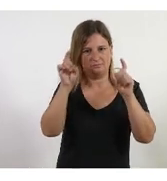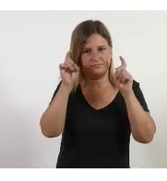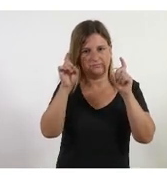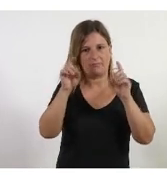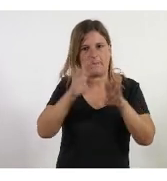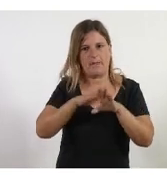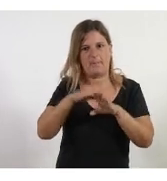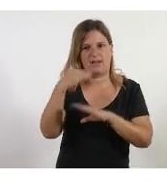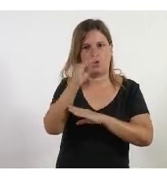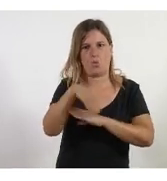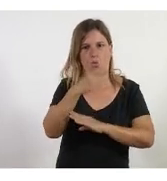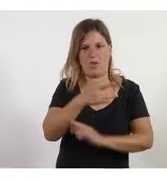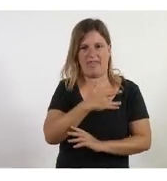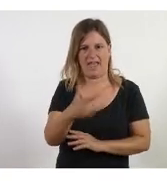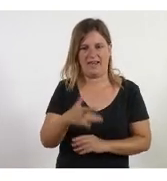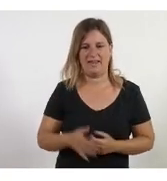cuidar l'ànima.